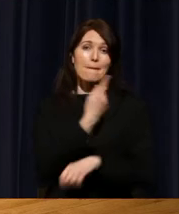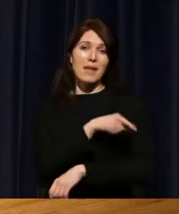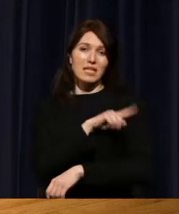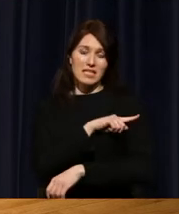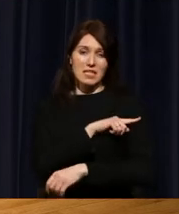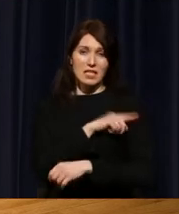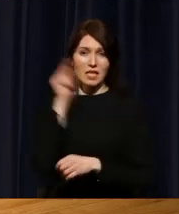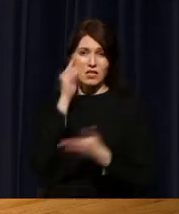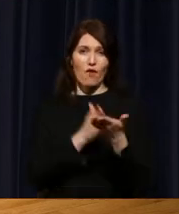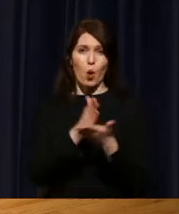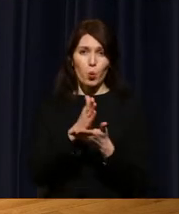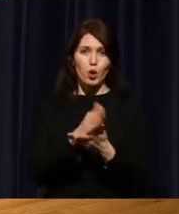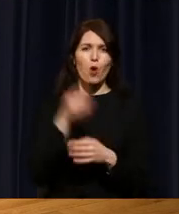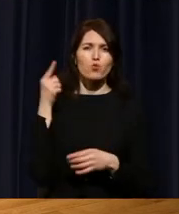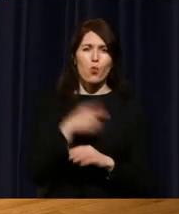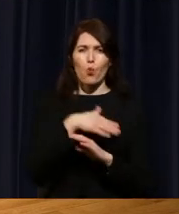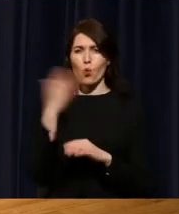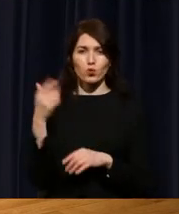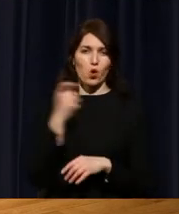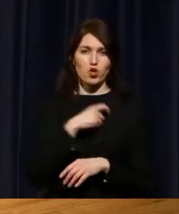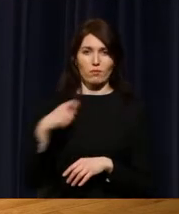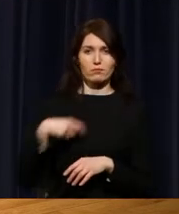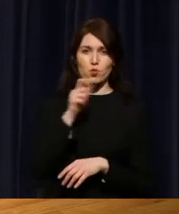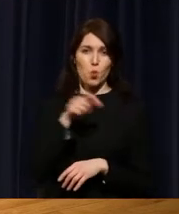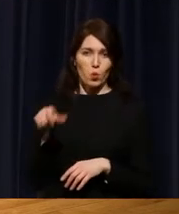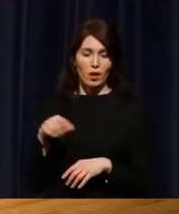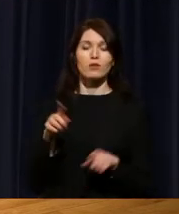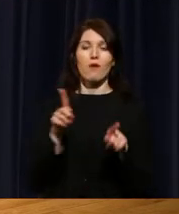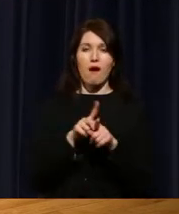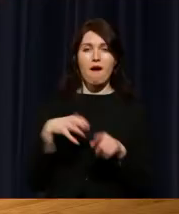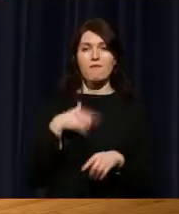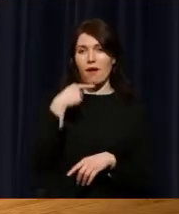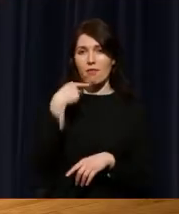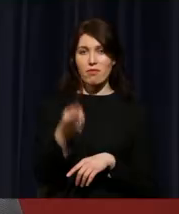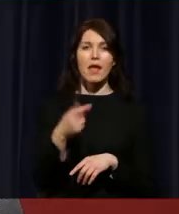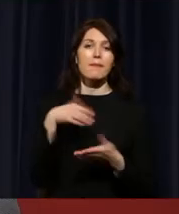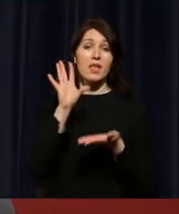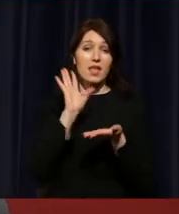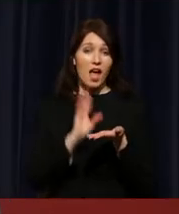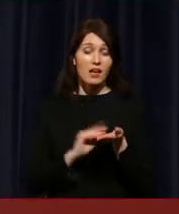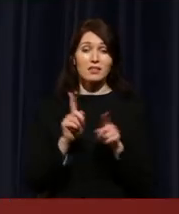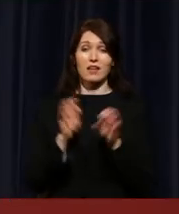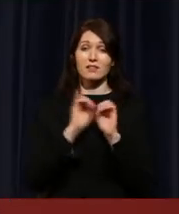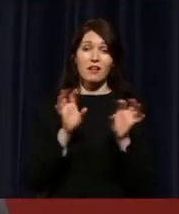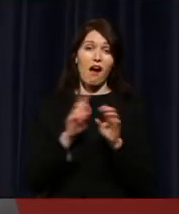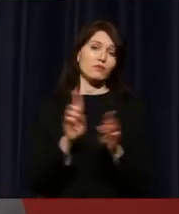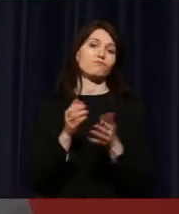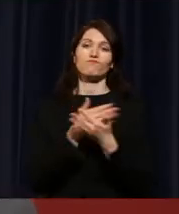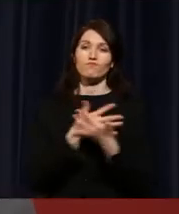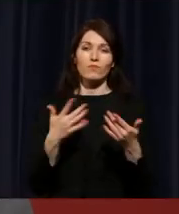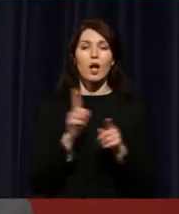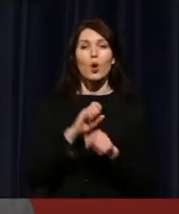fakultātē ar tūkstošiem studentu, tad jāsaka arī tās tās pieredzes un tie stāsti ir ļoti dažādi.